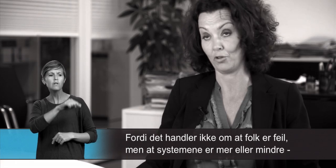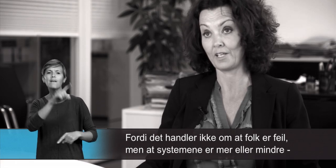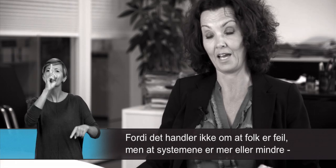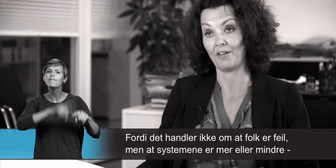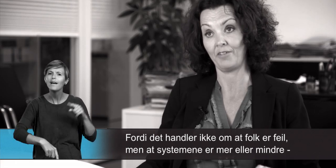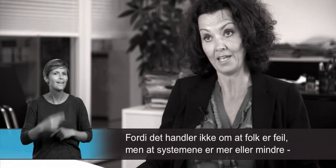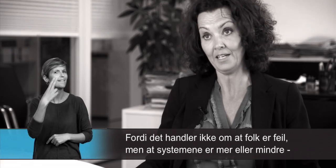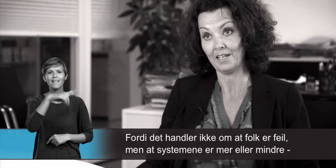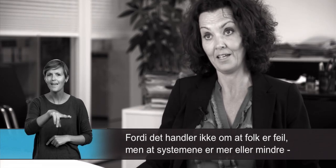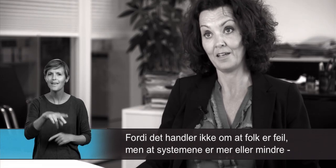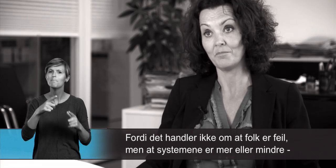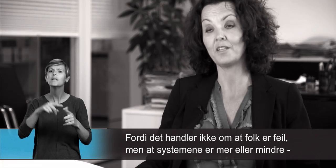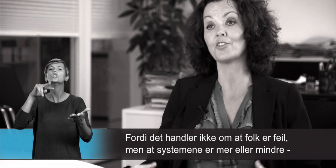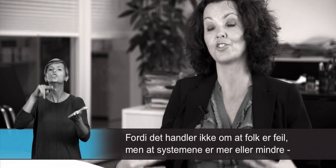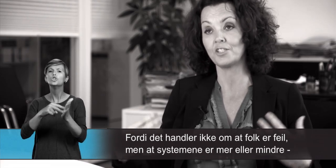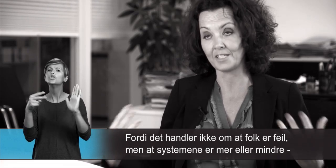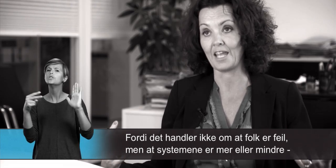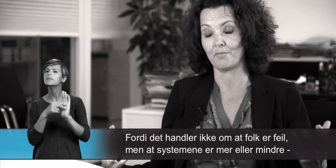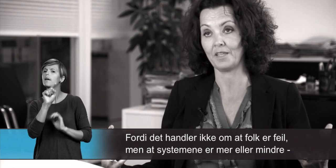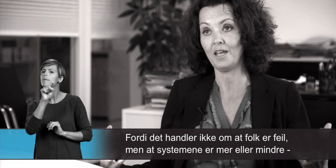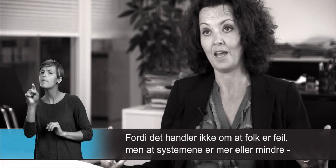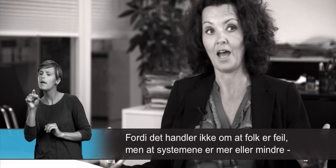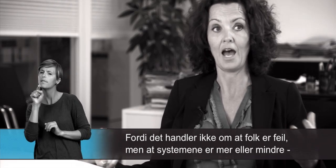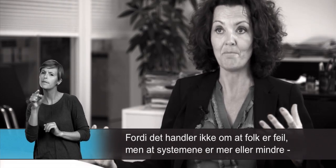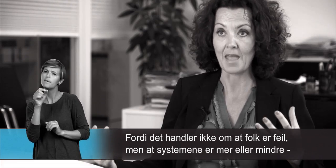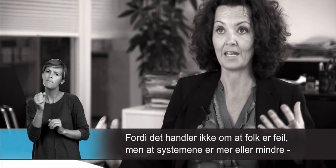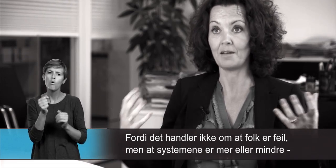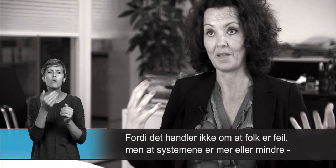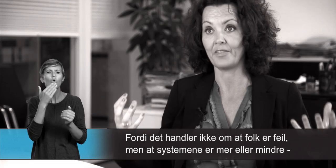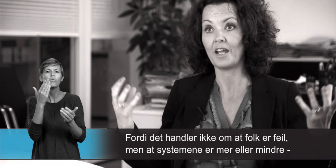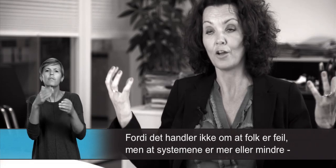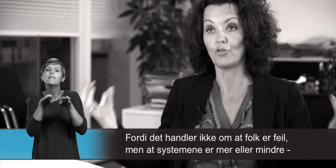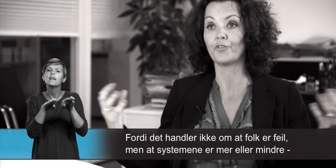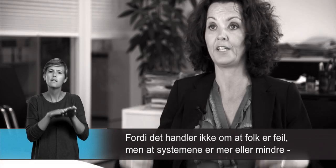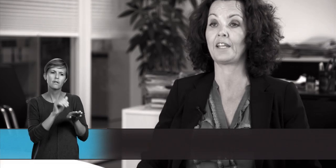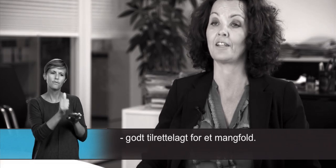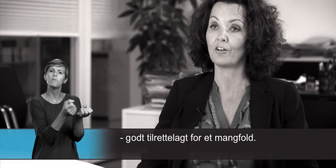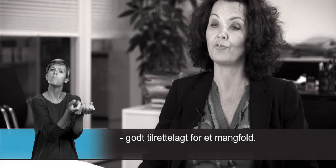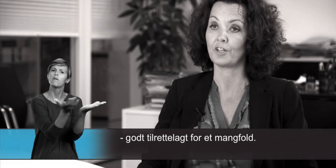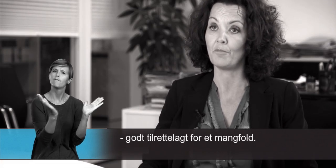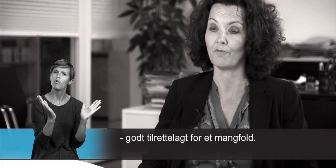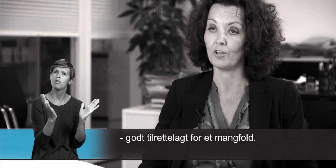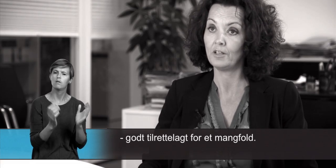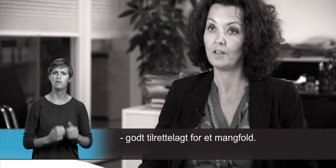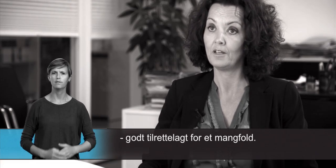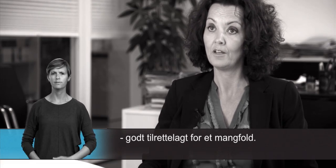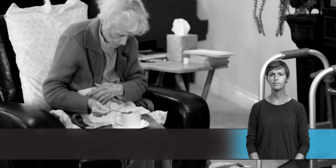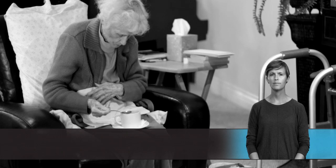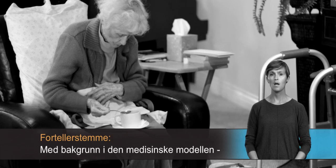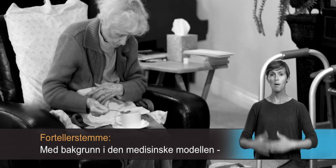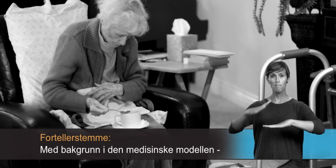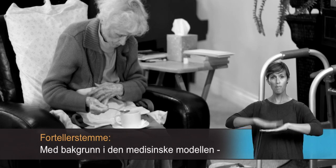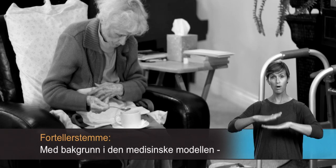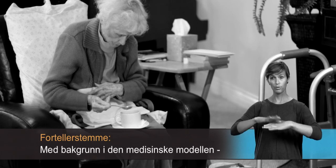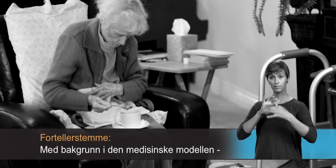at folk er feil, men at systemene er mer eller mindre godt tilrettelagt for et mangfold.